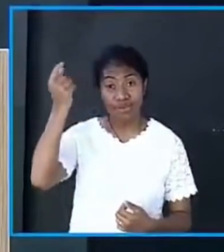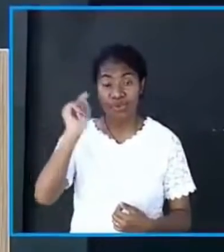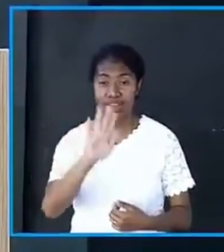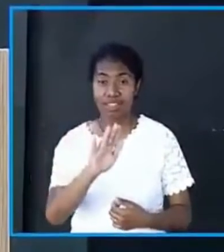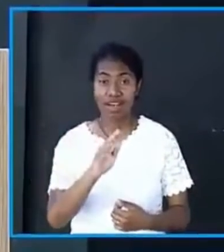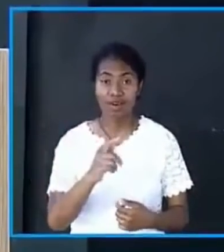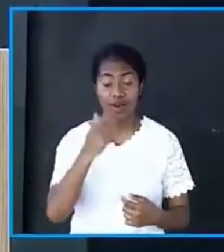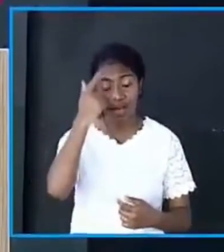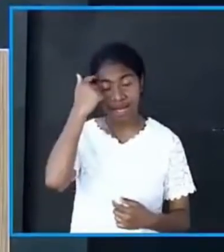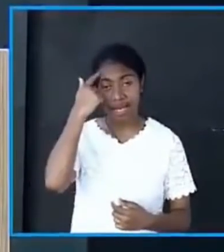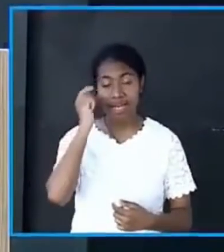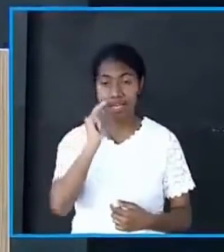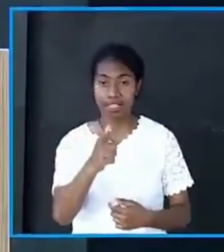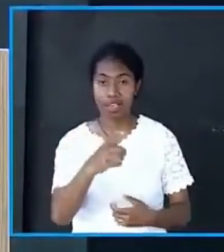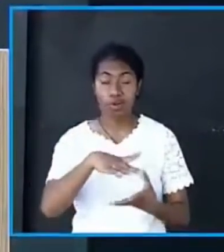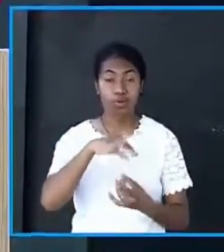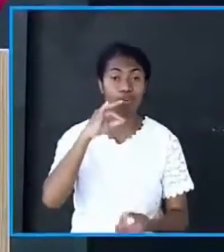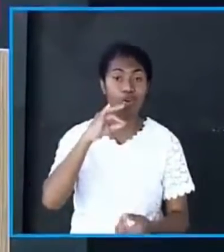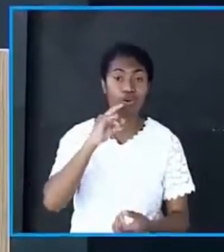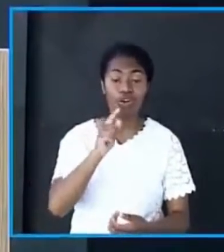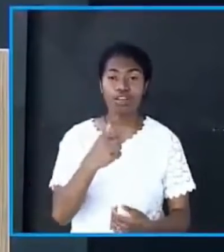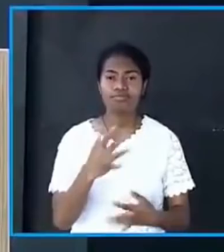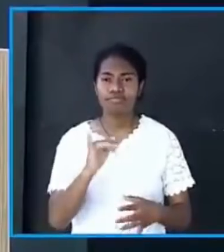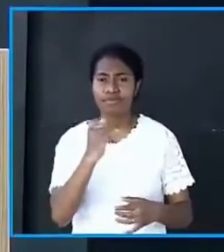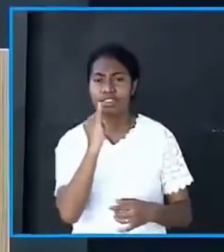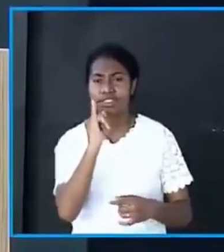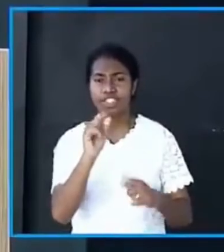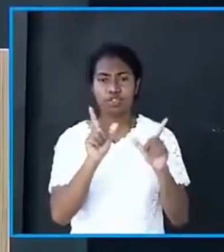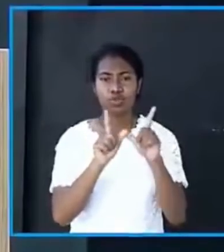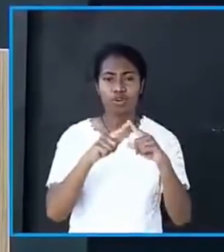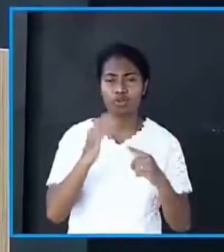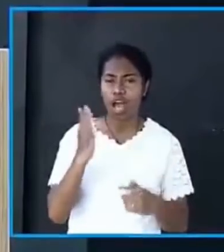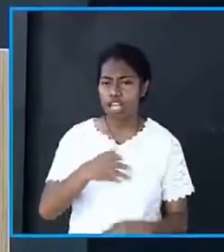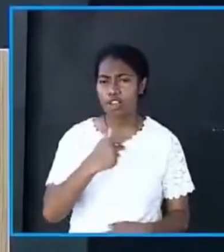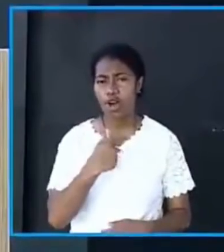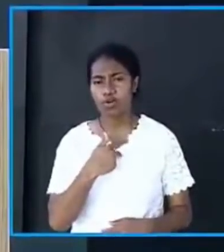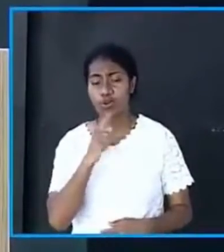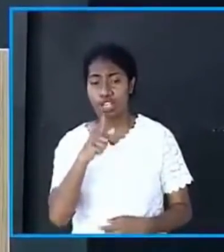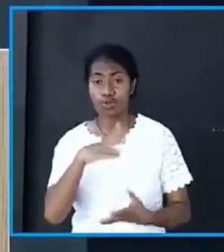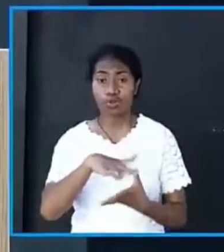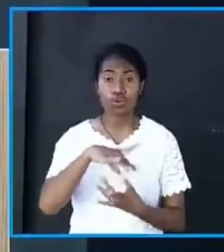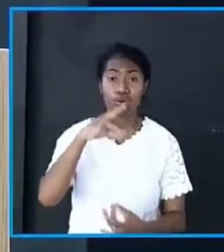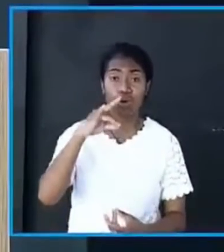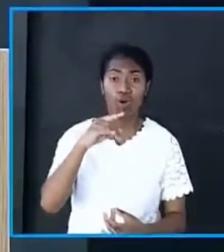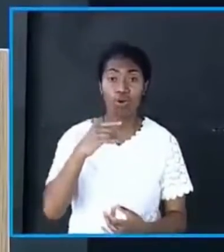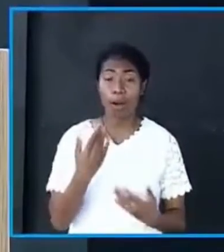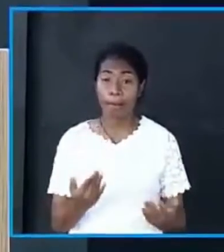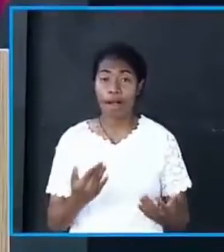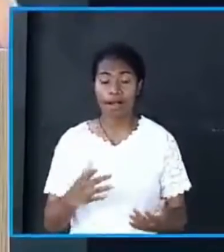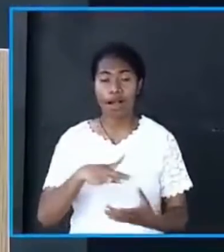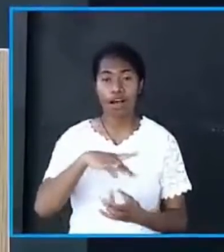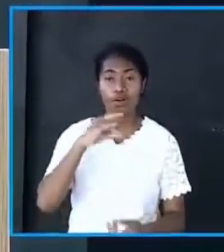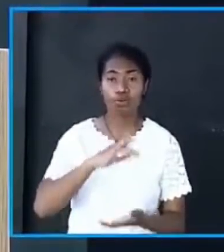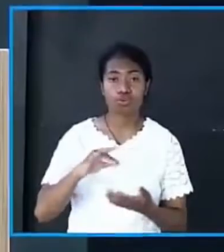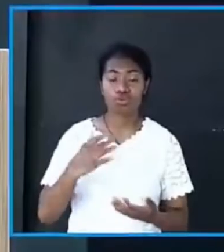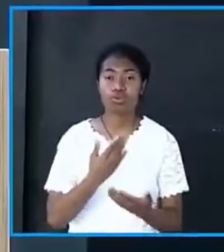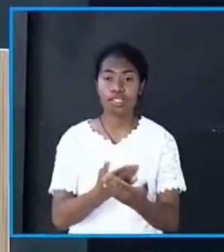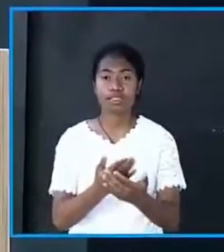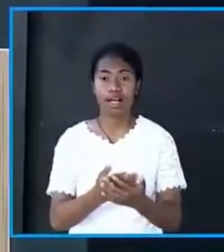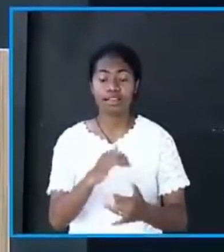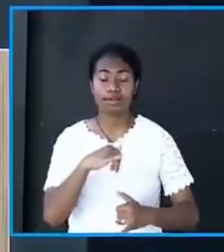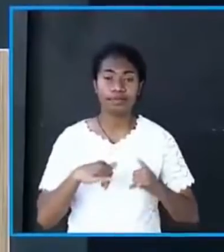roh jiwaku atau aku itu roh maka rohu bisa connect dengan rohnya